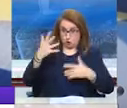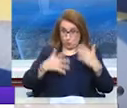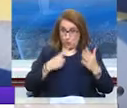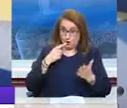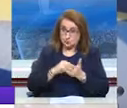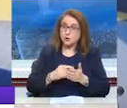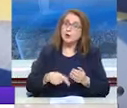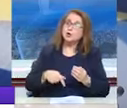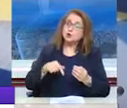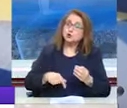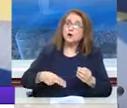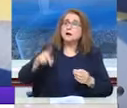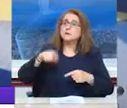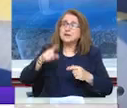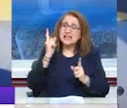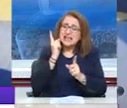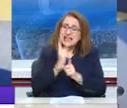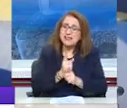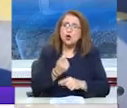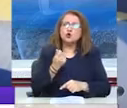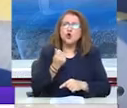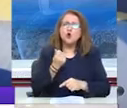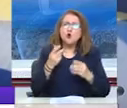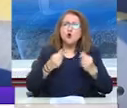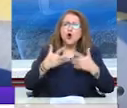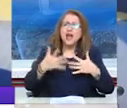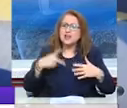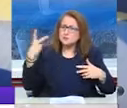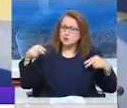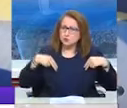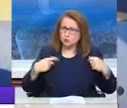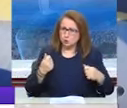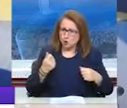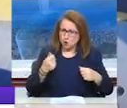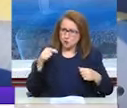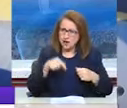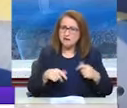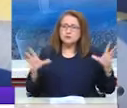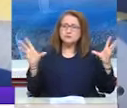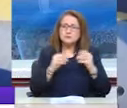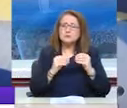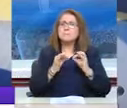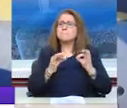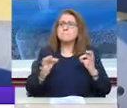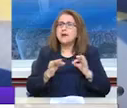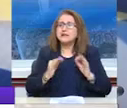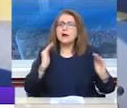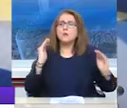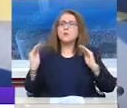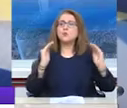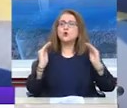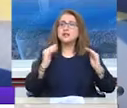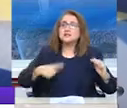των πιστώσεων του ειδικού λογαριασμού του Υπουργείου Οικονομικών που έχει δημιουργηθεί για την υλοποίηση μέτρων προστασίας